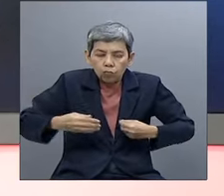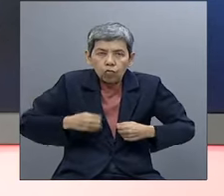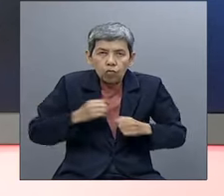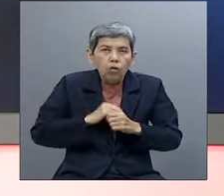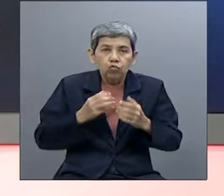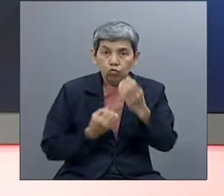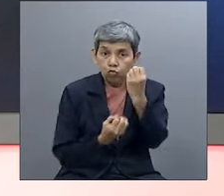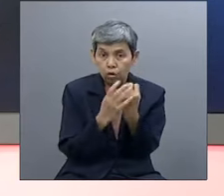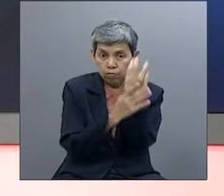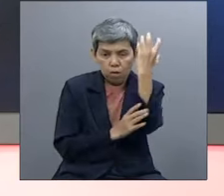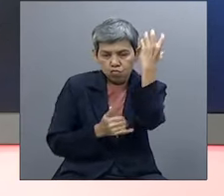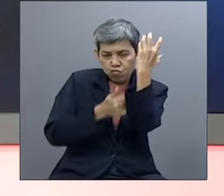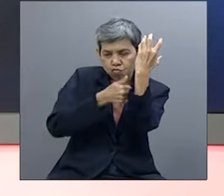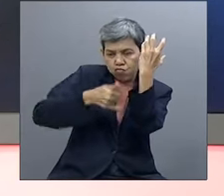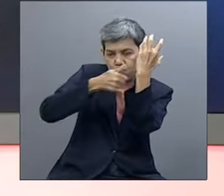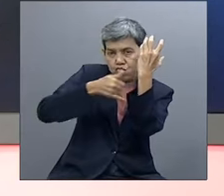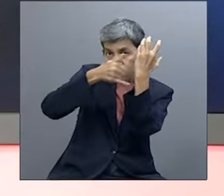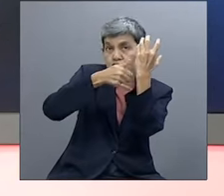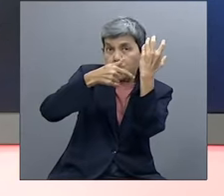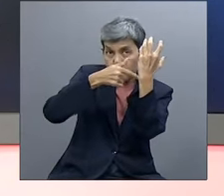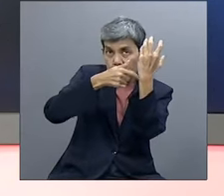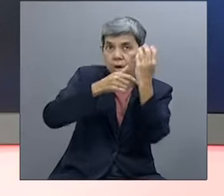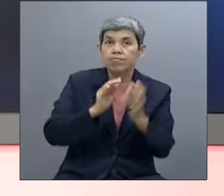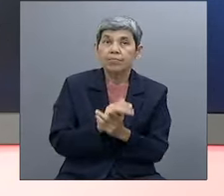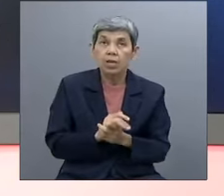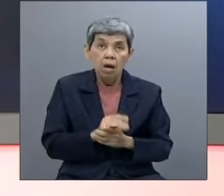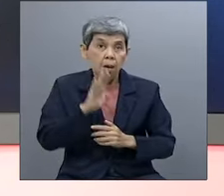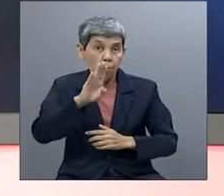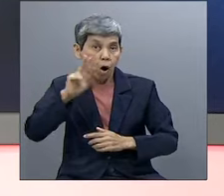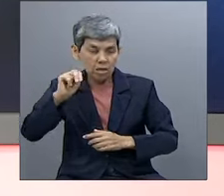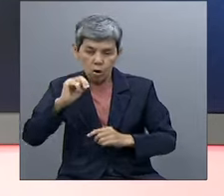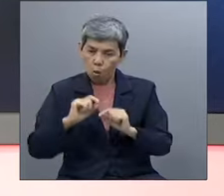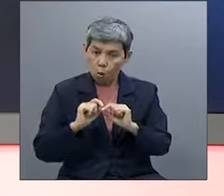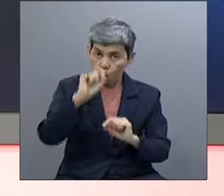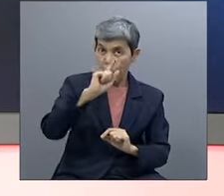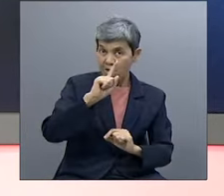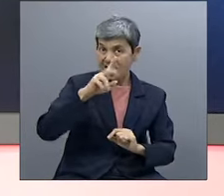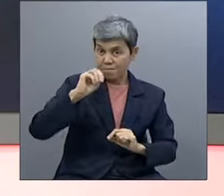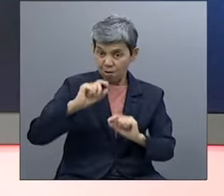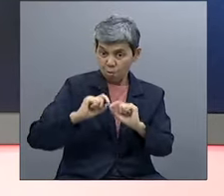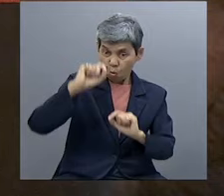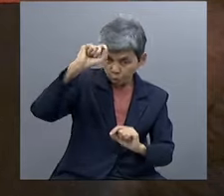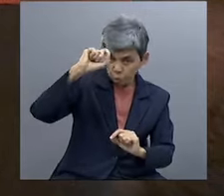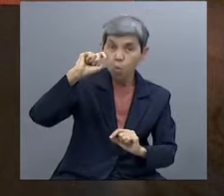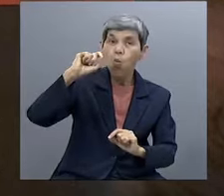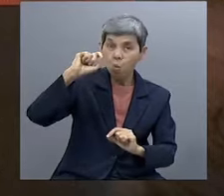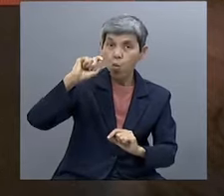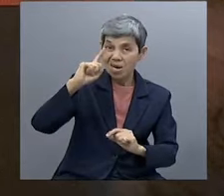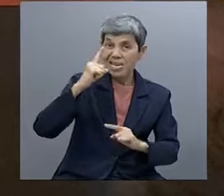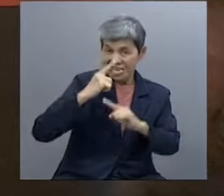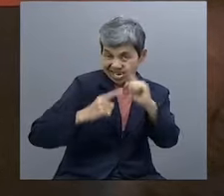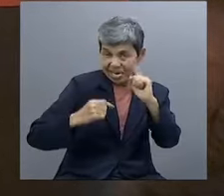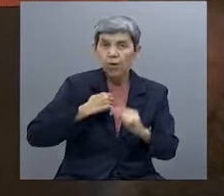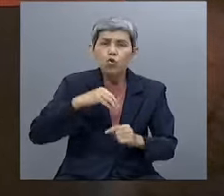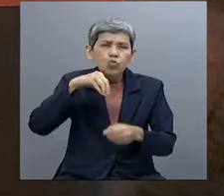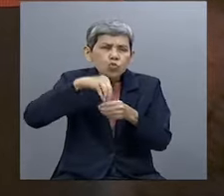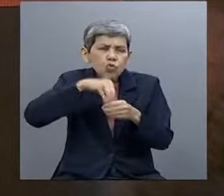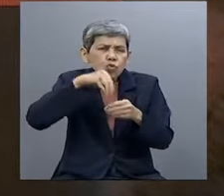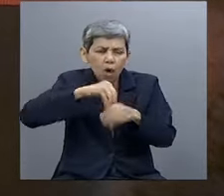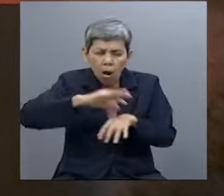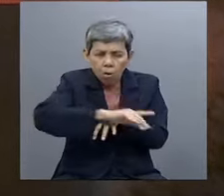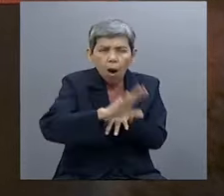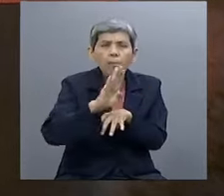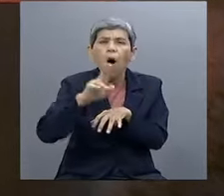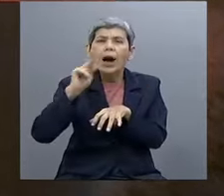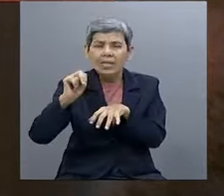มีขนาดใหญ่ที่สุดในโลกค่ะโดยอุรังอุตังบอเนียวมีความสูง 1เมตกว่าๆจนถึงเมึ่งนะคะคุณผู้ชมพบอาศัยอยู่บนเกาะบอเนียวในรัฐ